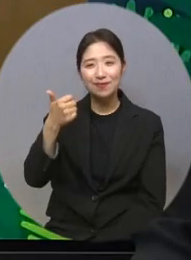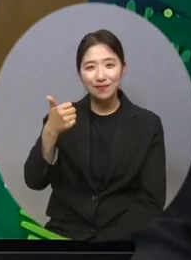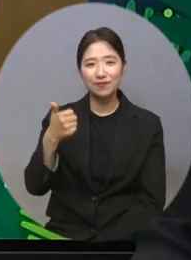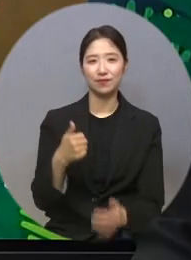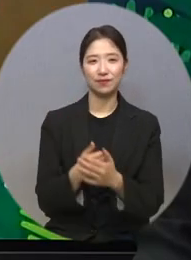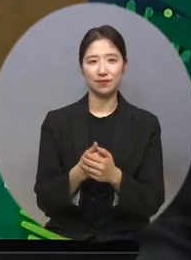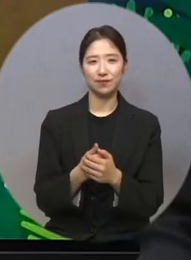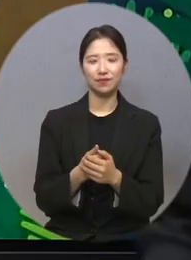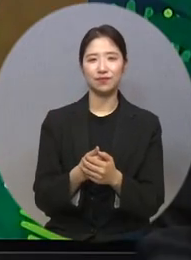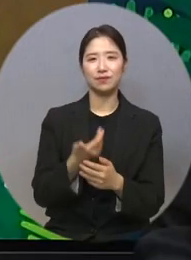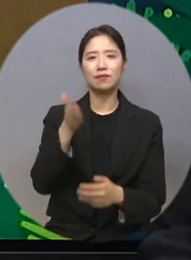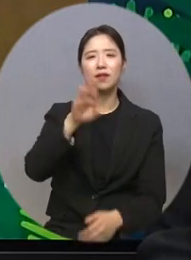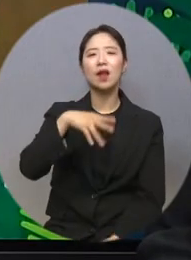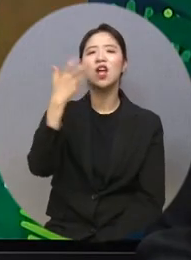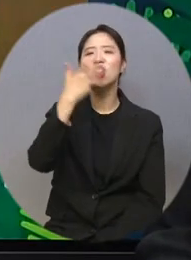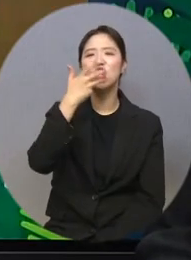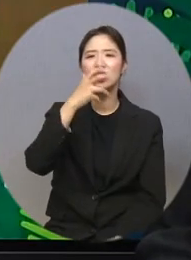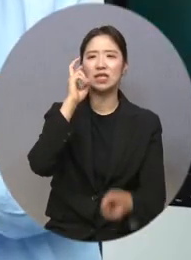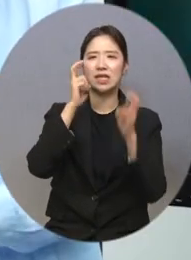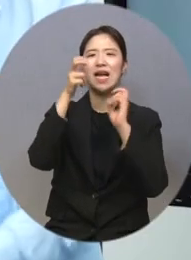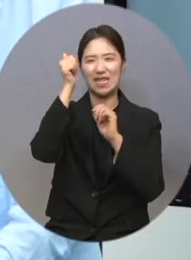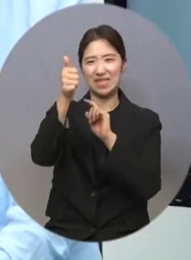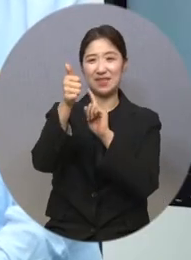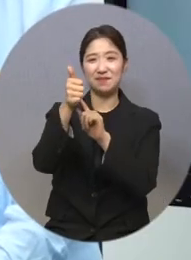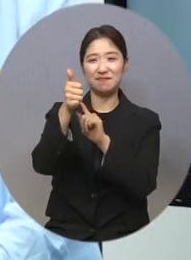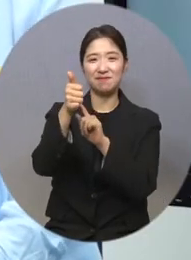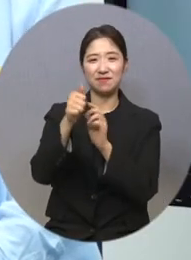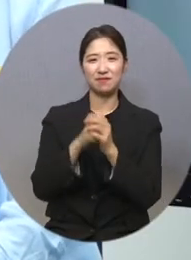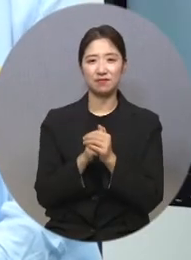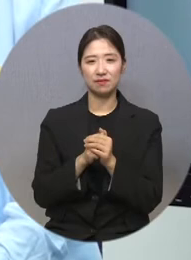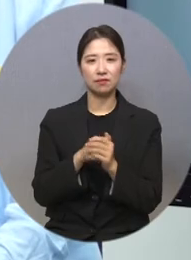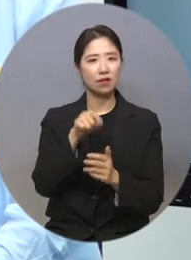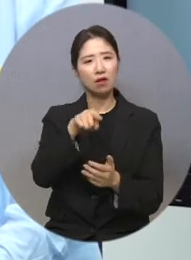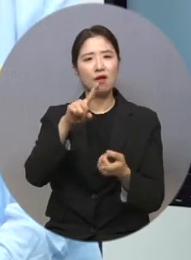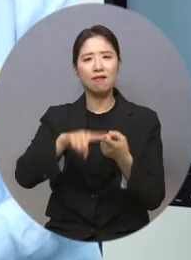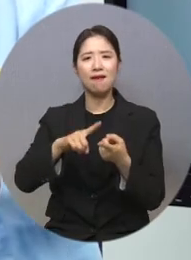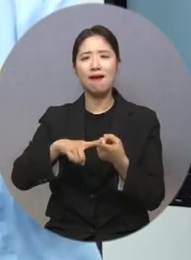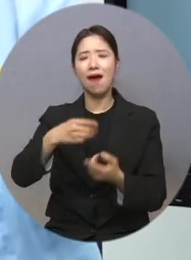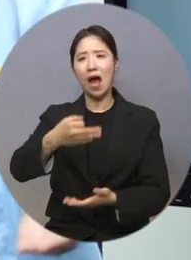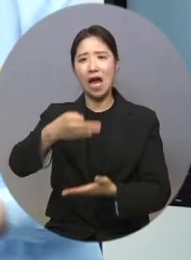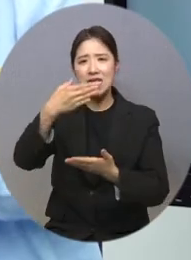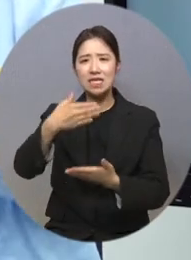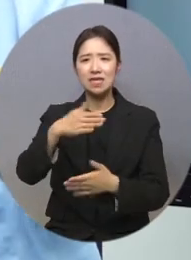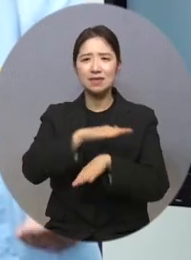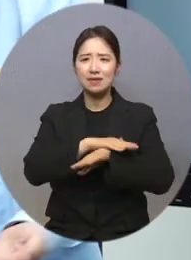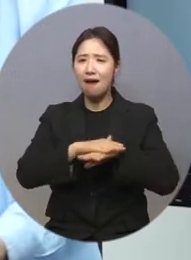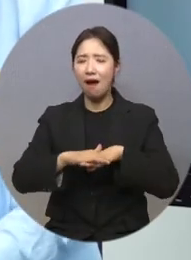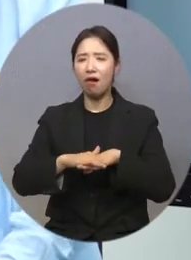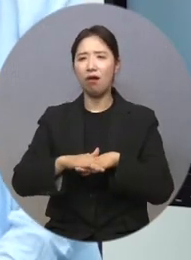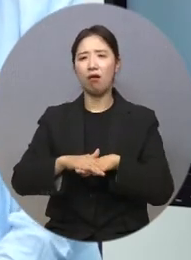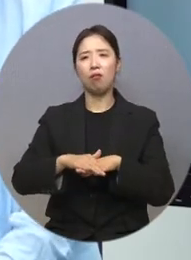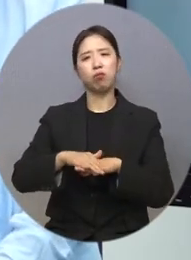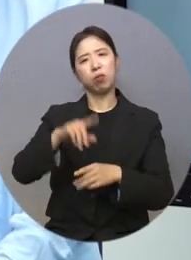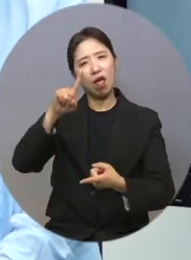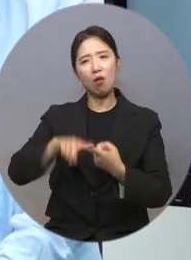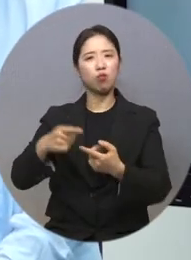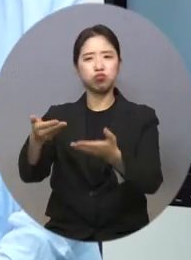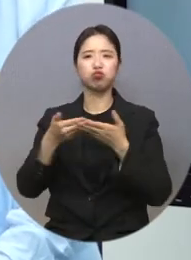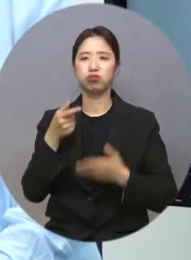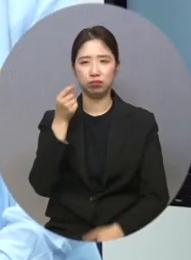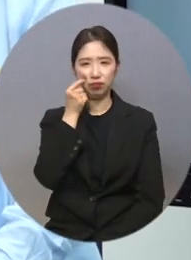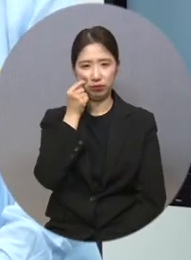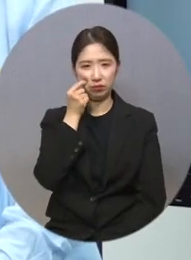그 청인 사장님이시죠. 제가 어릴 때니까 청인 사장님이 그거에 대한 가치를 잘 대우해 주지